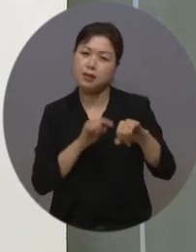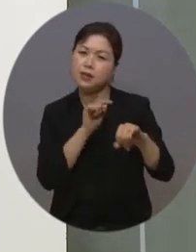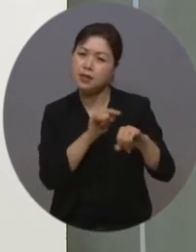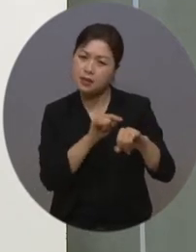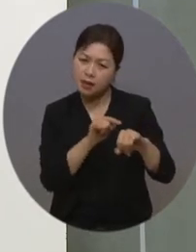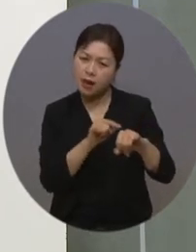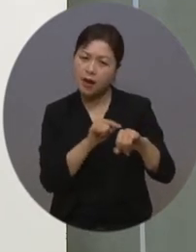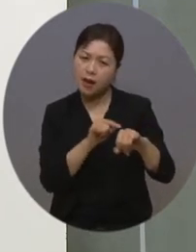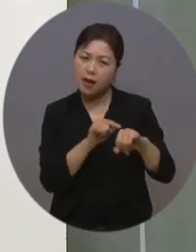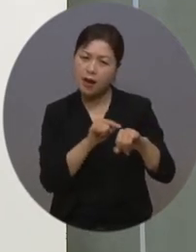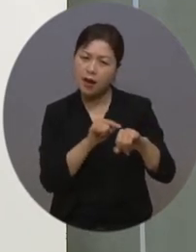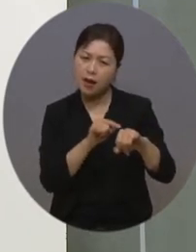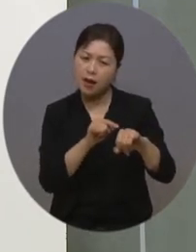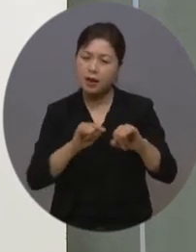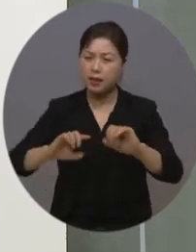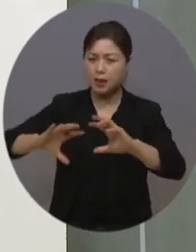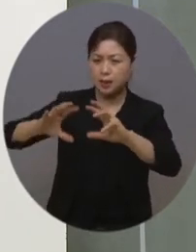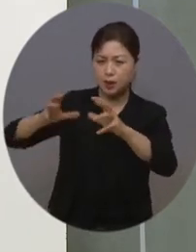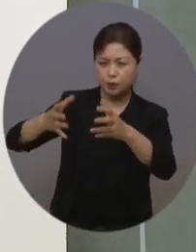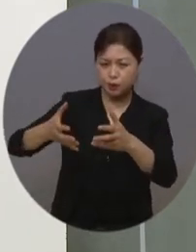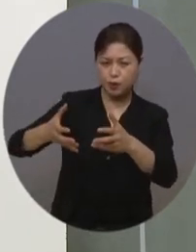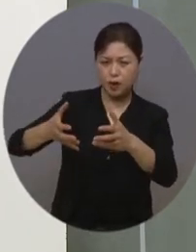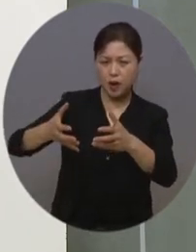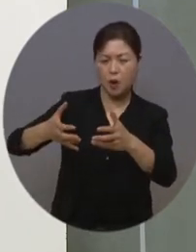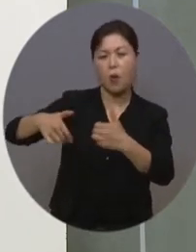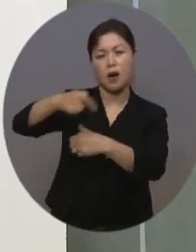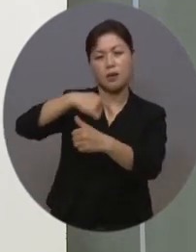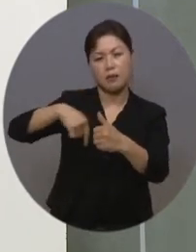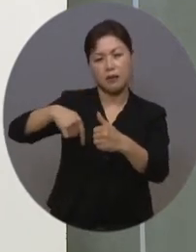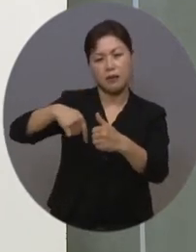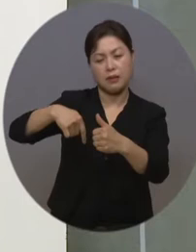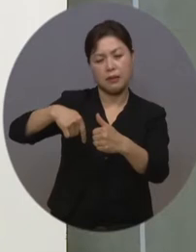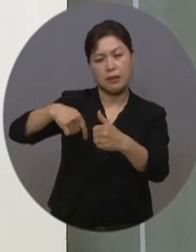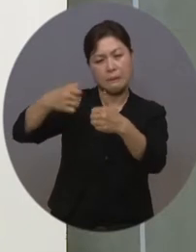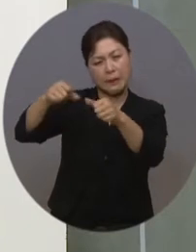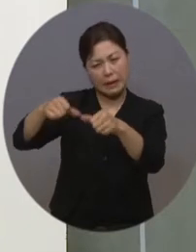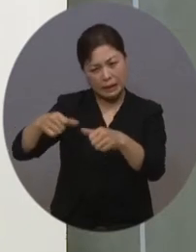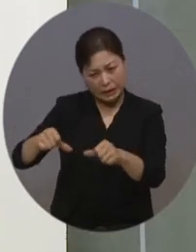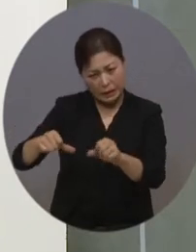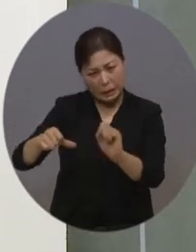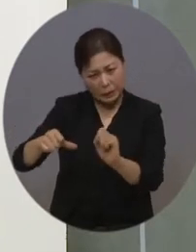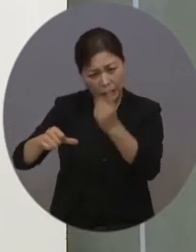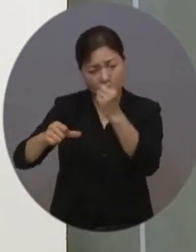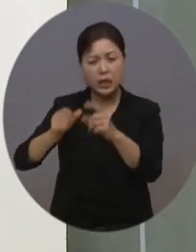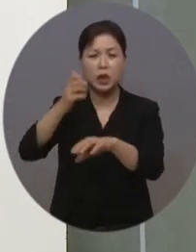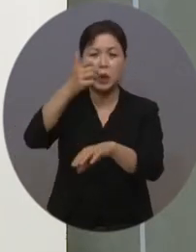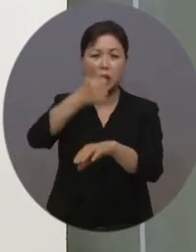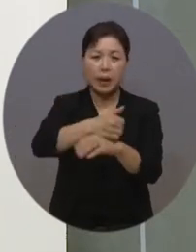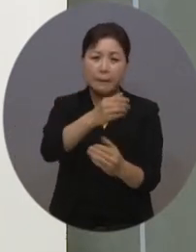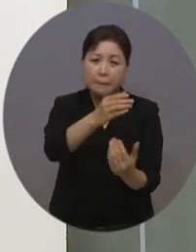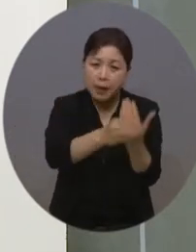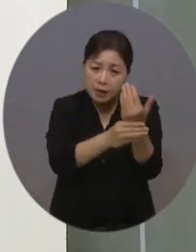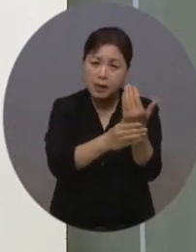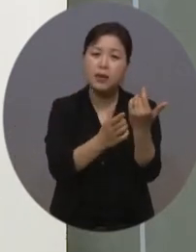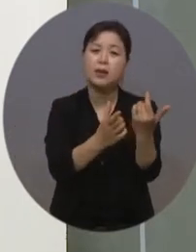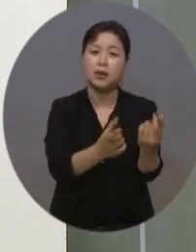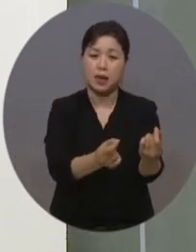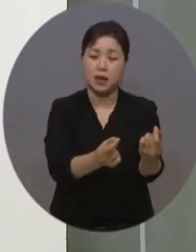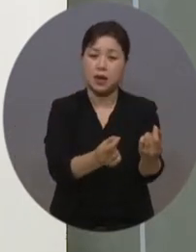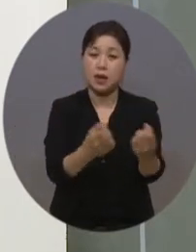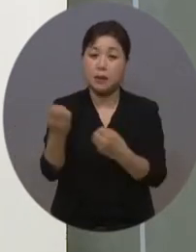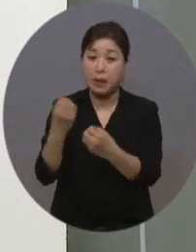가지의 지구의 환경을 파괴하는 데서 오는 원인이 있지 않았느냐 이런 얘기들 많이